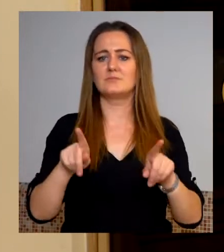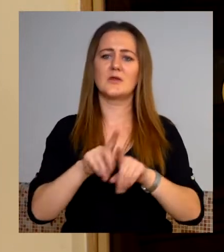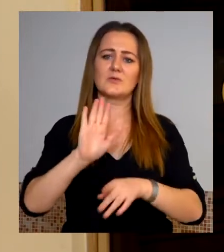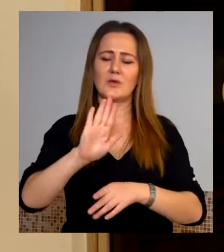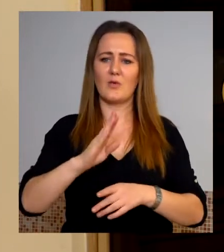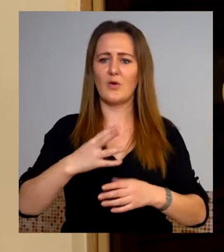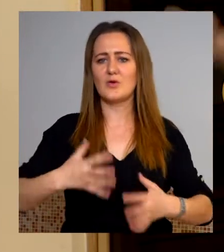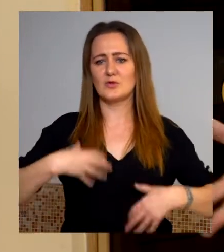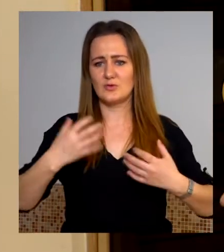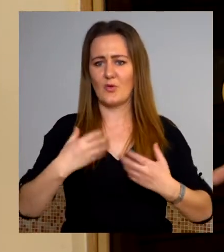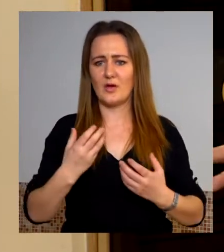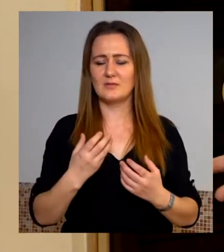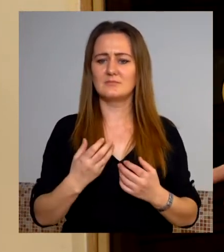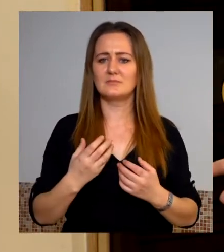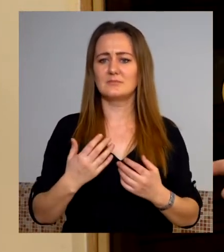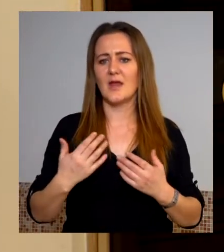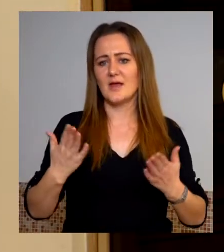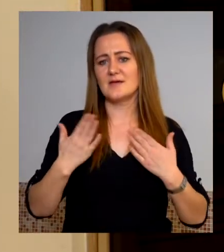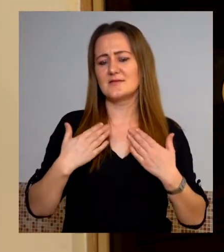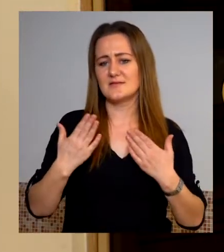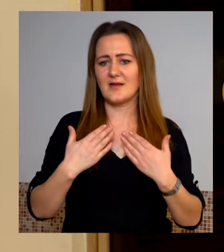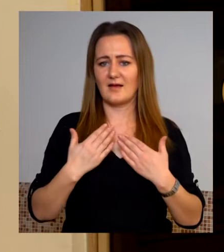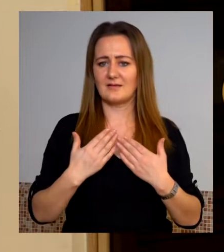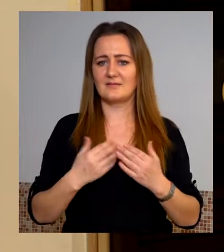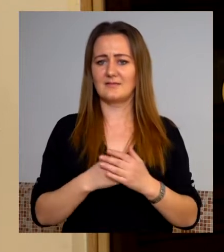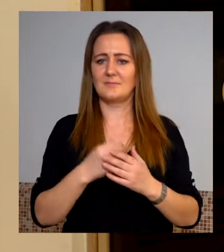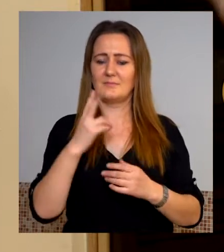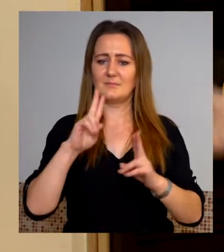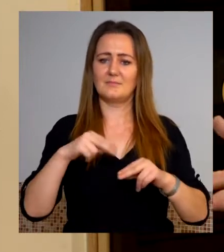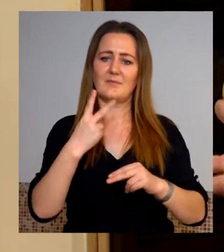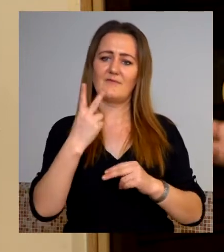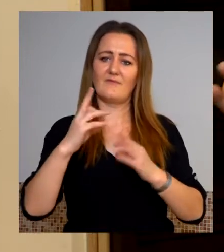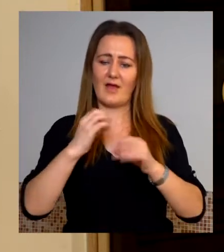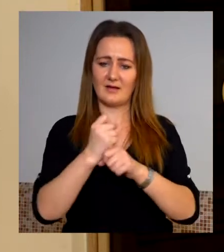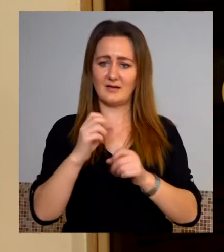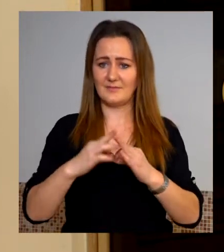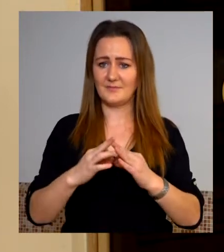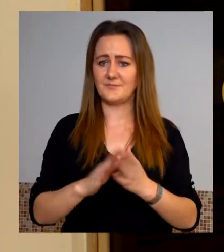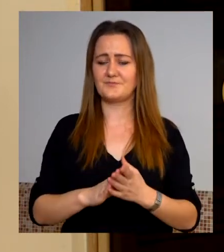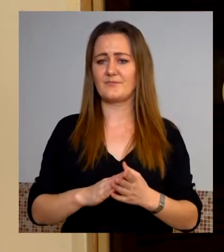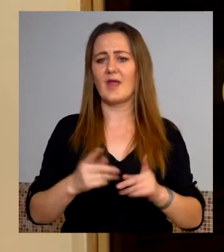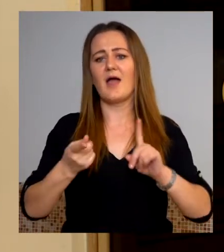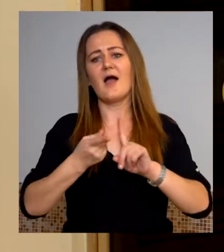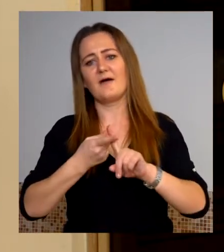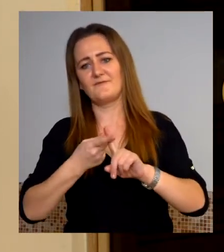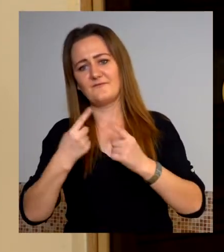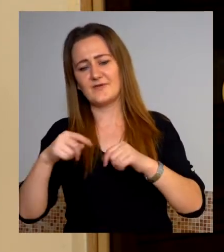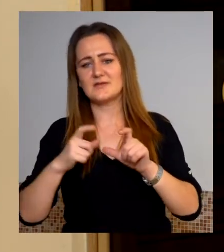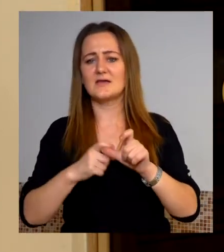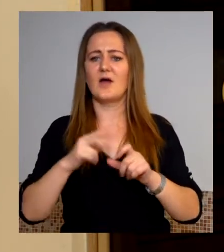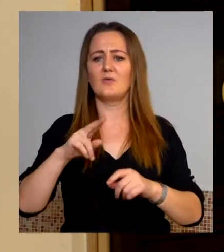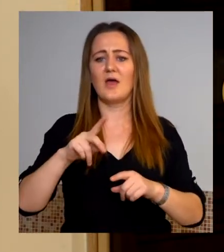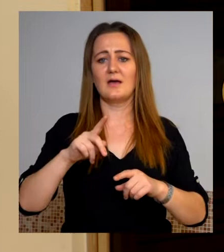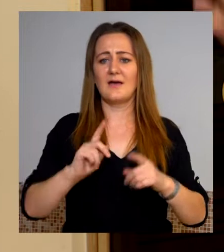dešava i znojenje jer je zrak zasićen vlagom, dok u finskoj sauni dolazimo do temperatura između